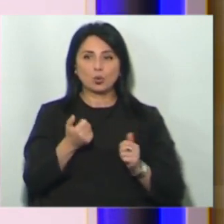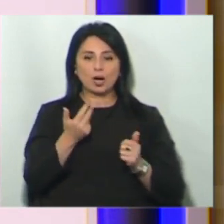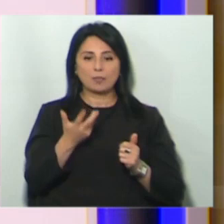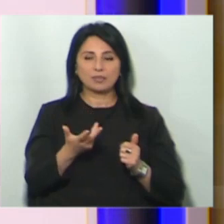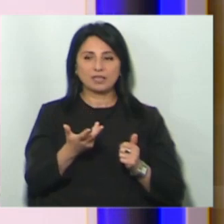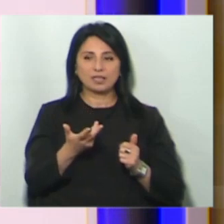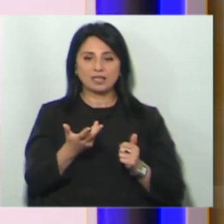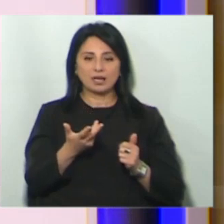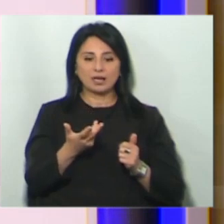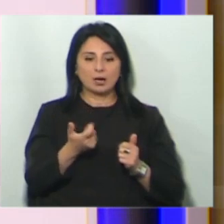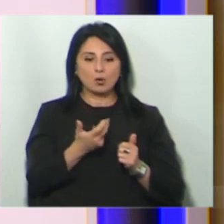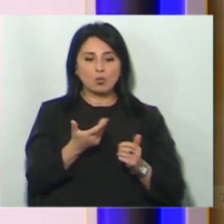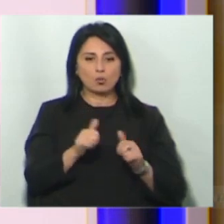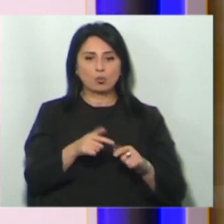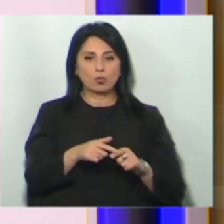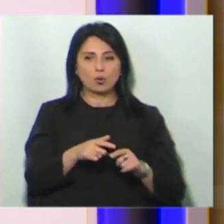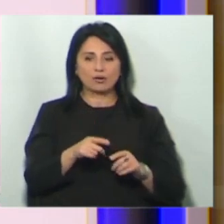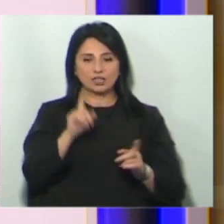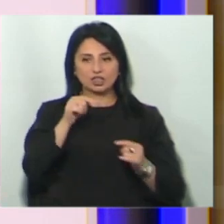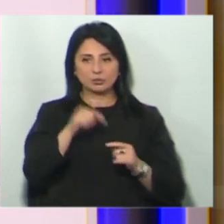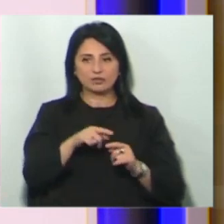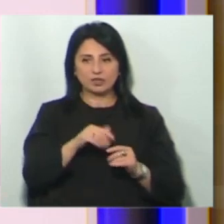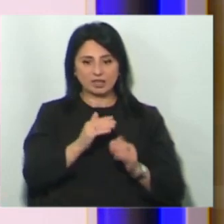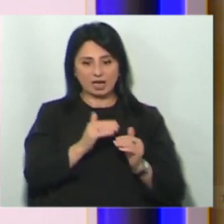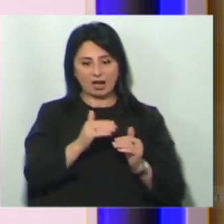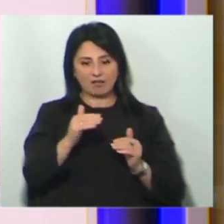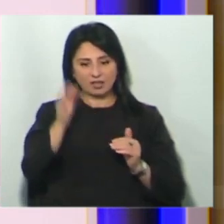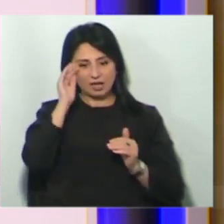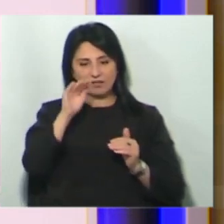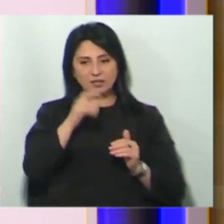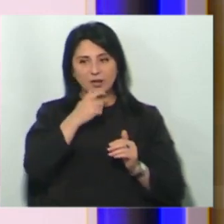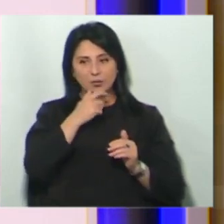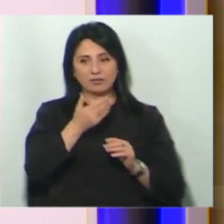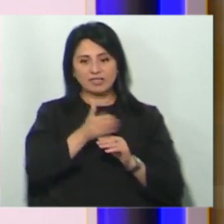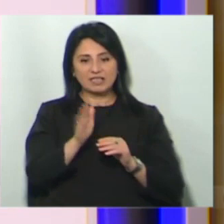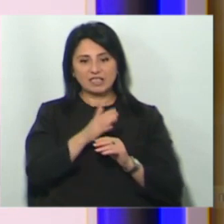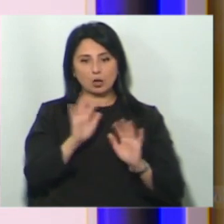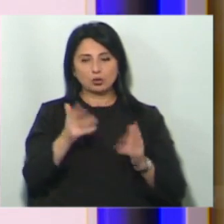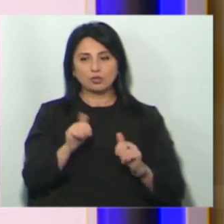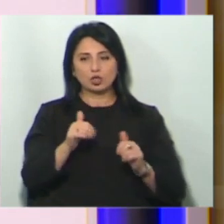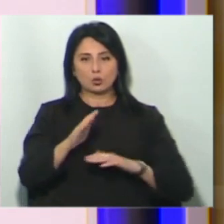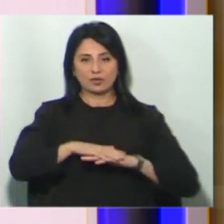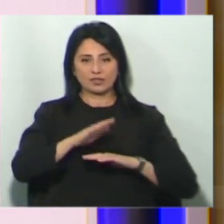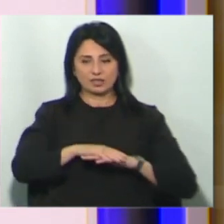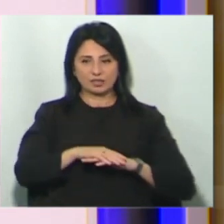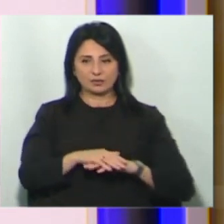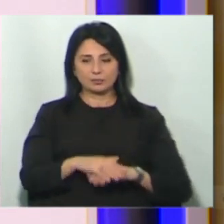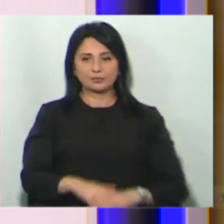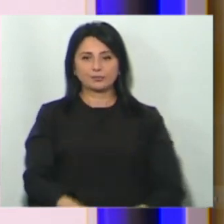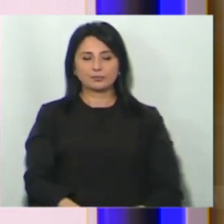რამდენად ხარი, ანუ ხარისხის შესაბამისად და მოდით გავყვეთ, გავახსენოთ ეს მაყურებელს და ცალკეულ შემთხვევაში როგორ ვიქცევით?